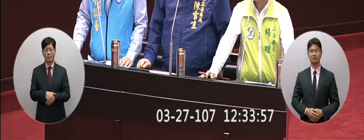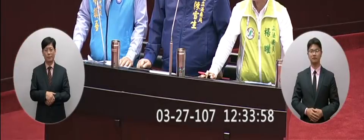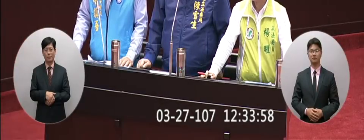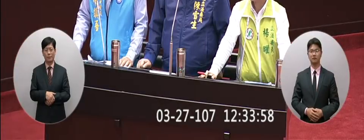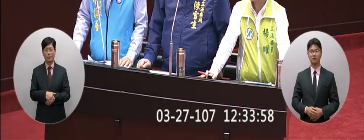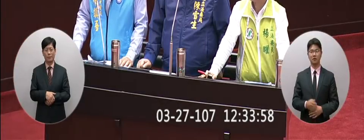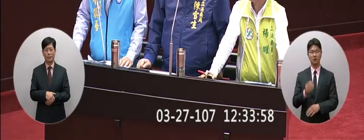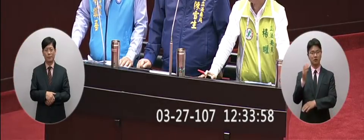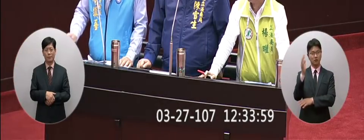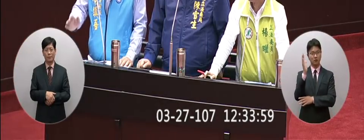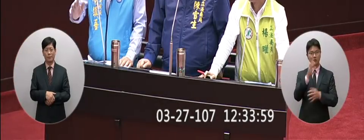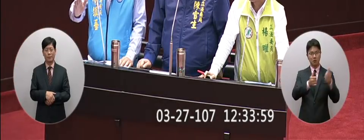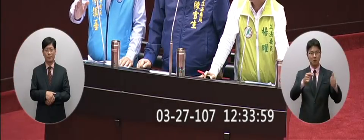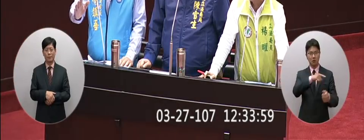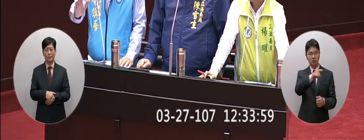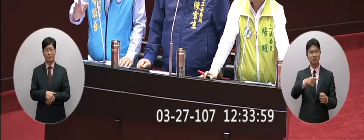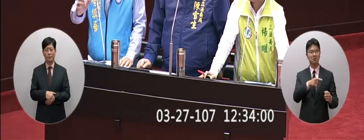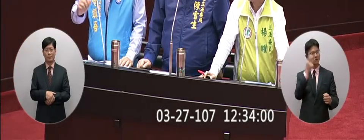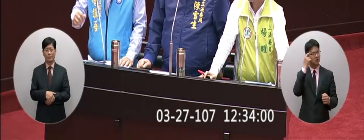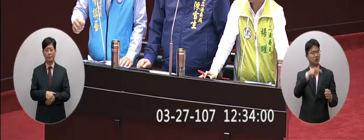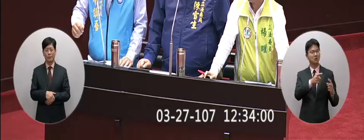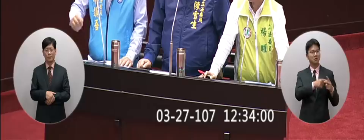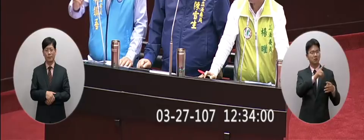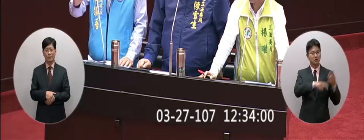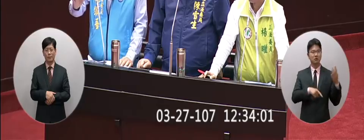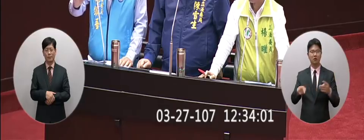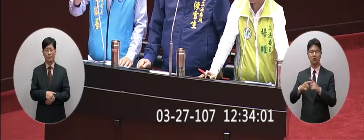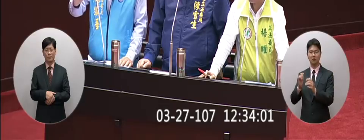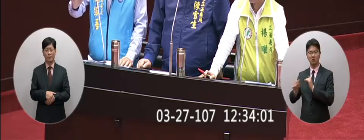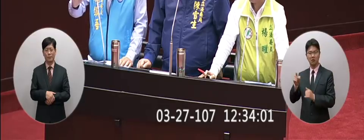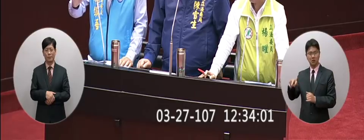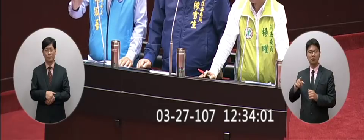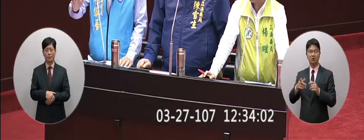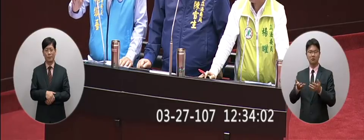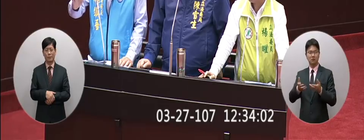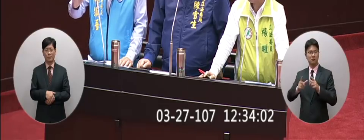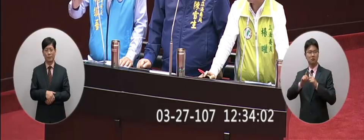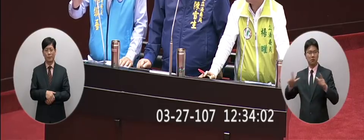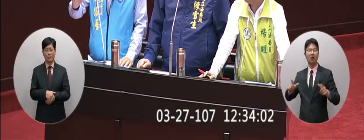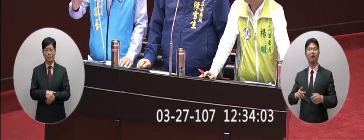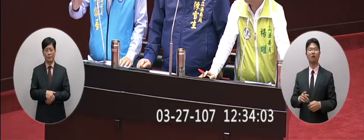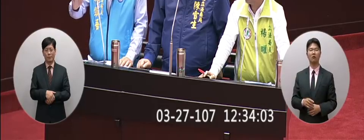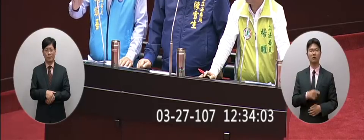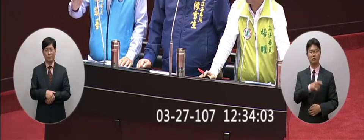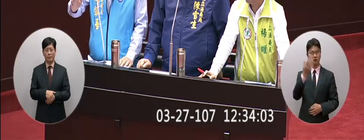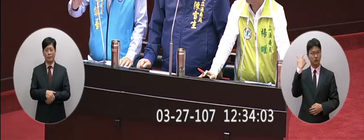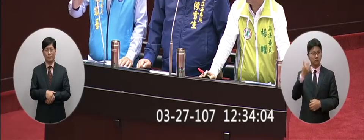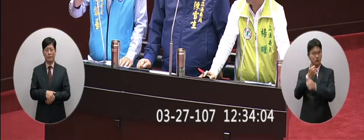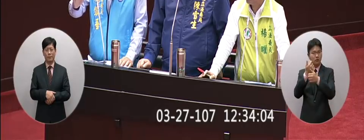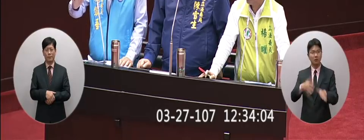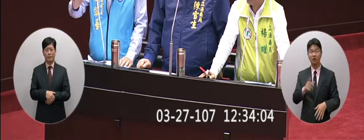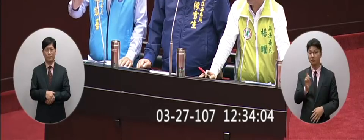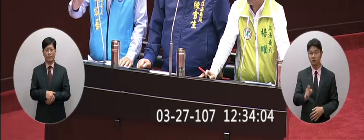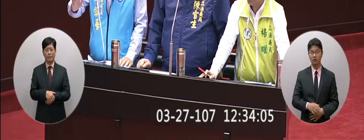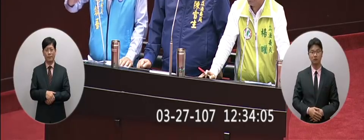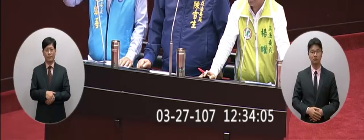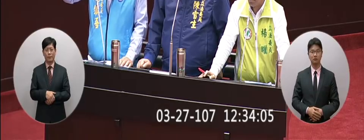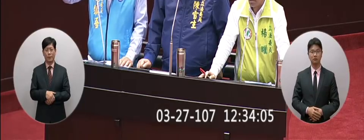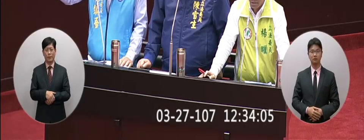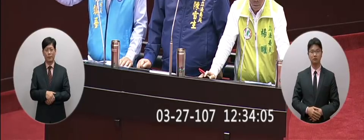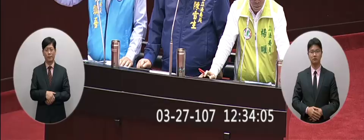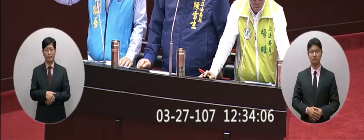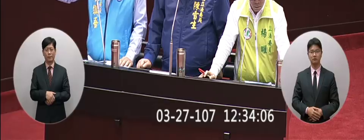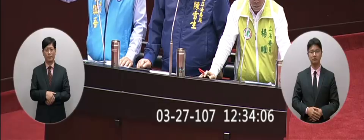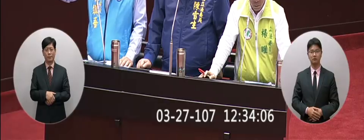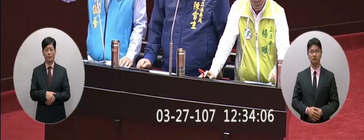来讲是小事，可是却对老百姓来讲是大事。院长，我相信你小时候应该也有这样的经验，在交通不便的情况之下，